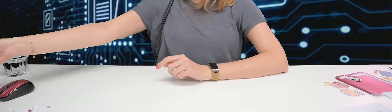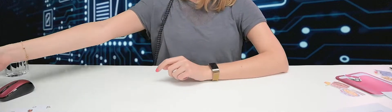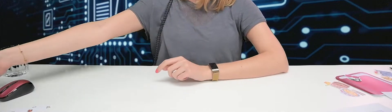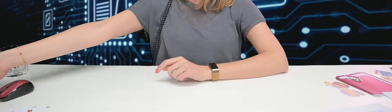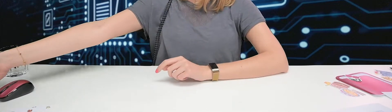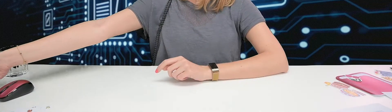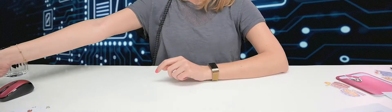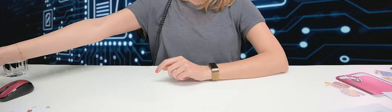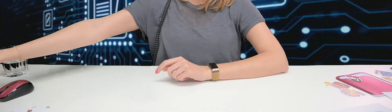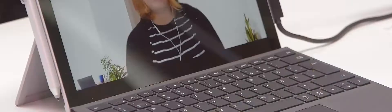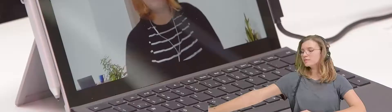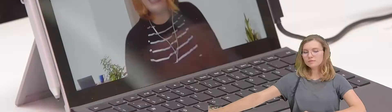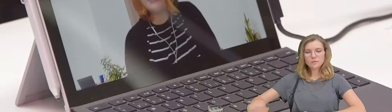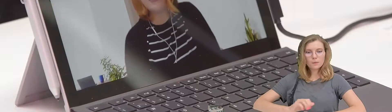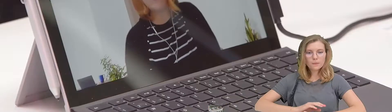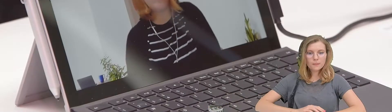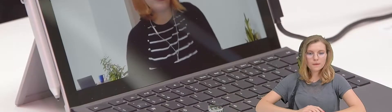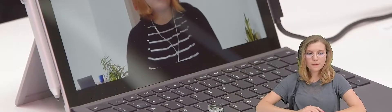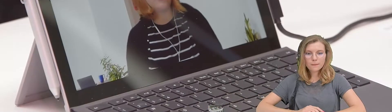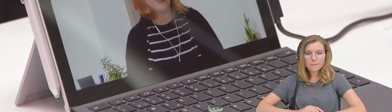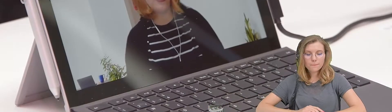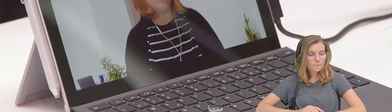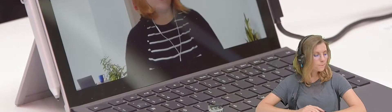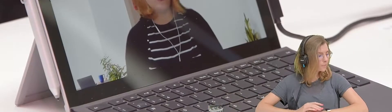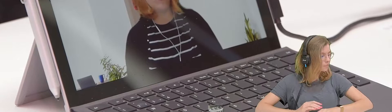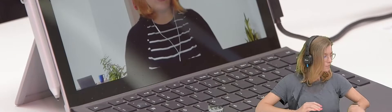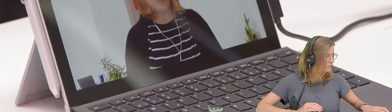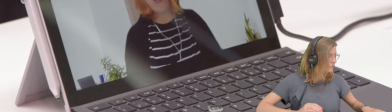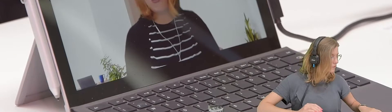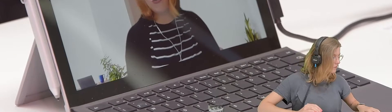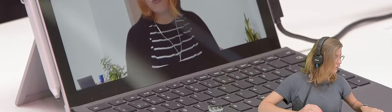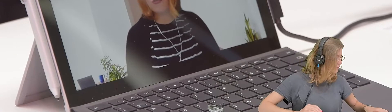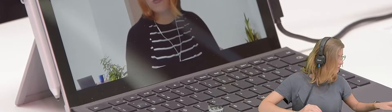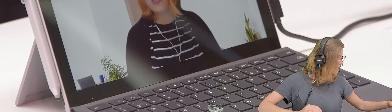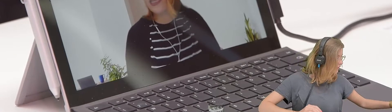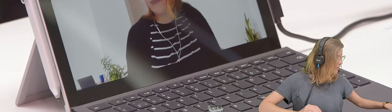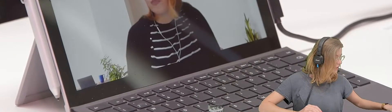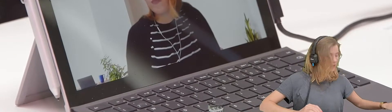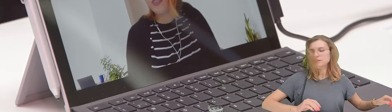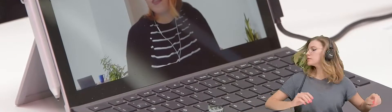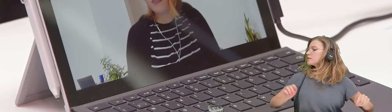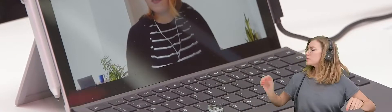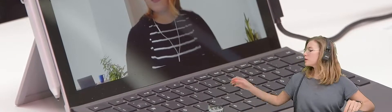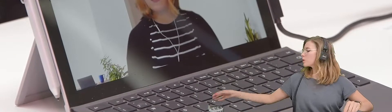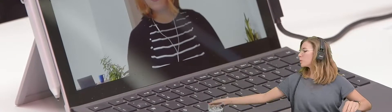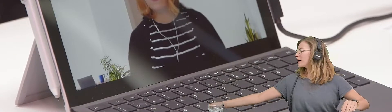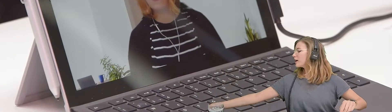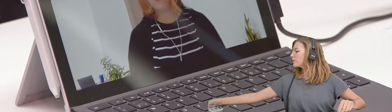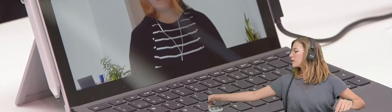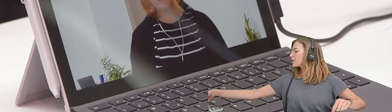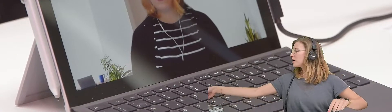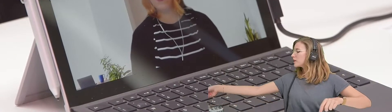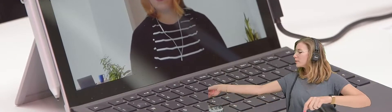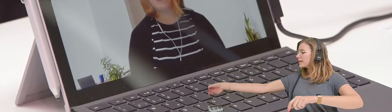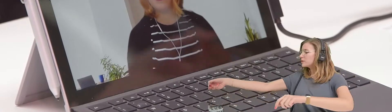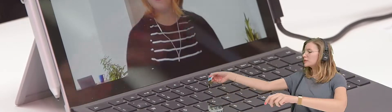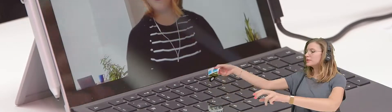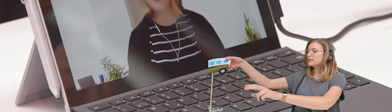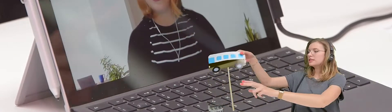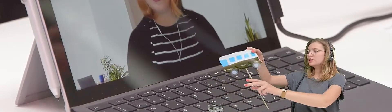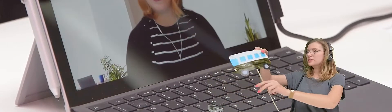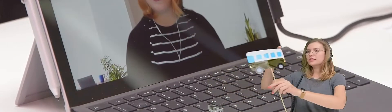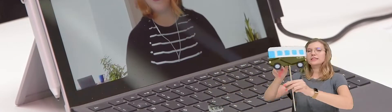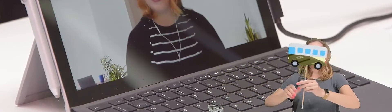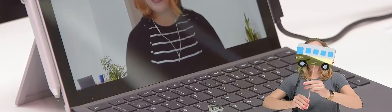Beispiel. Das können aber auch Alltagsobjekte sein, wie zum Beispiel Autos oder Lebensmittel. Ach, guck mal, ein Auto habe ich auch dabei, damit man es